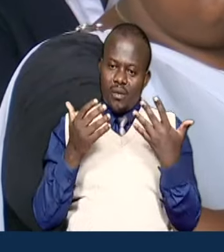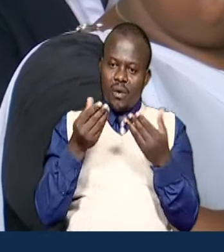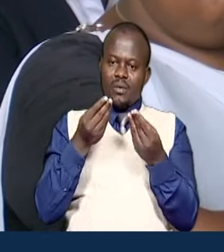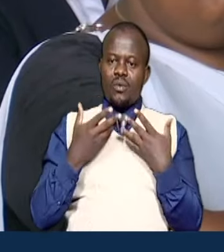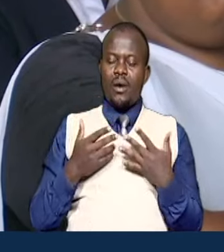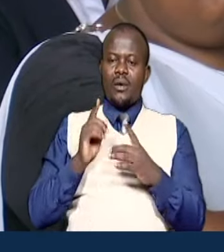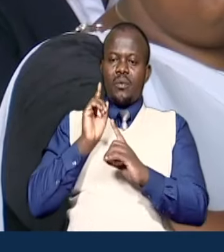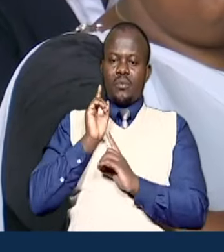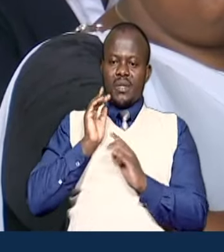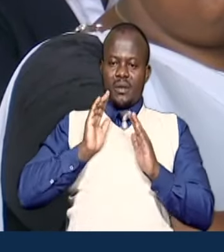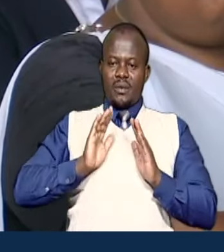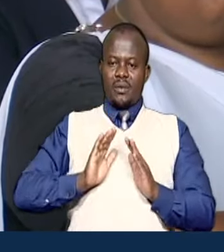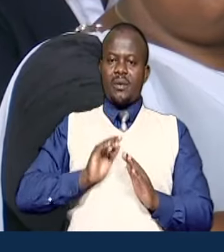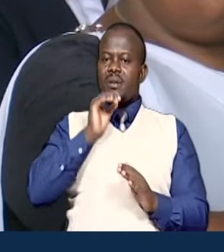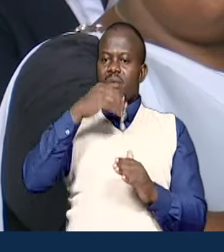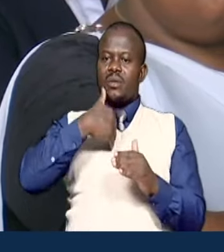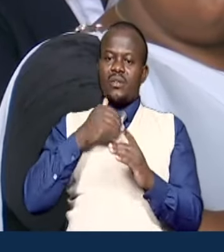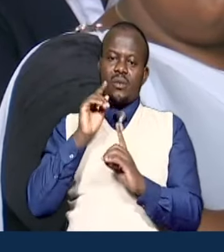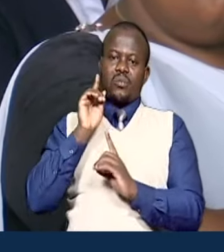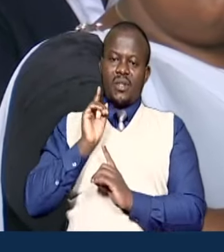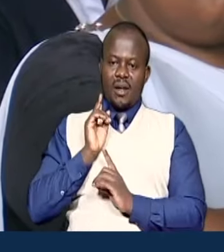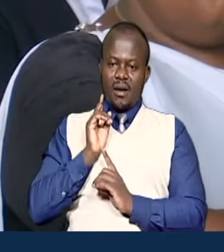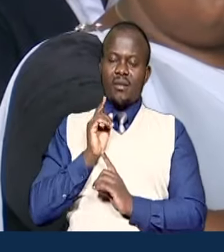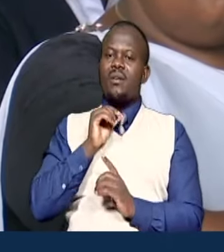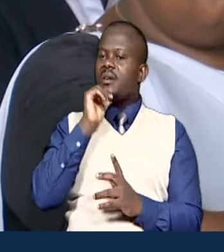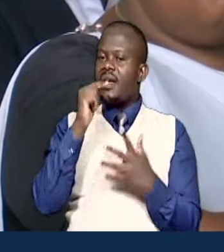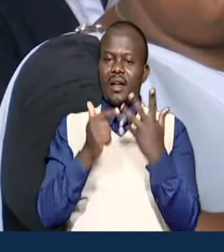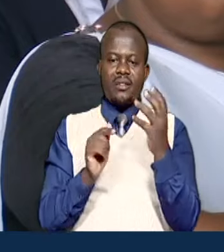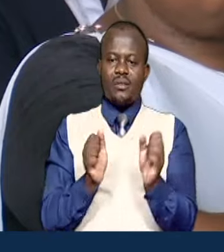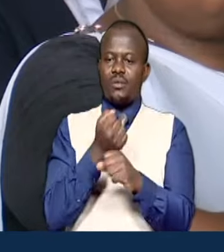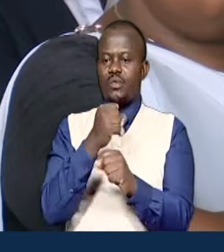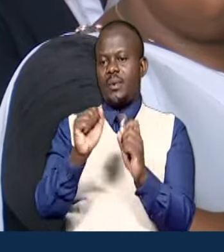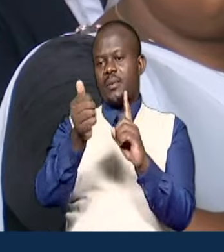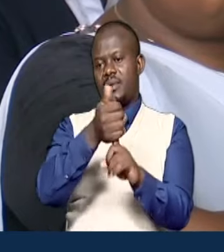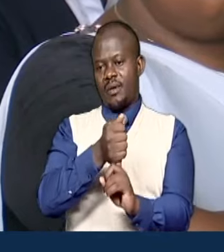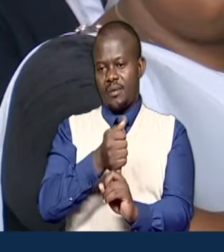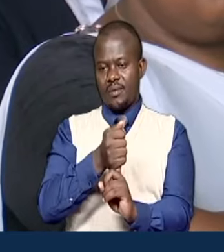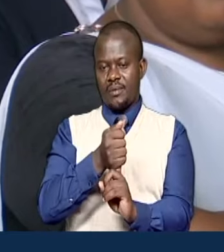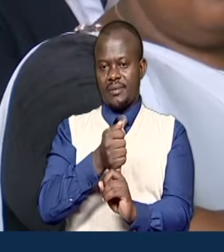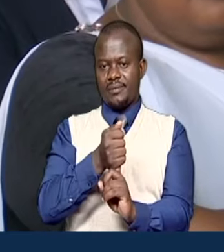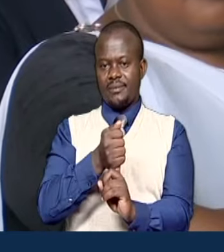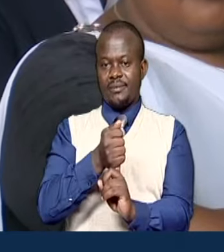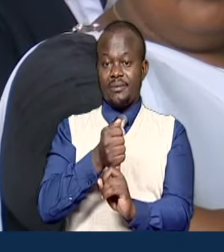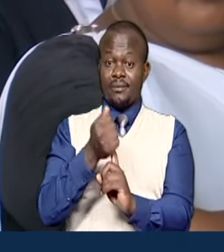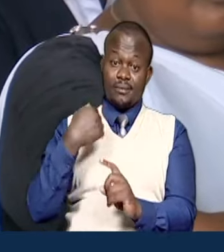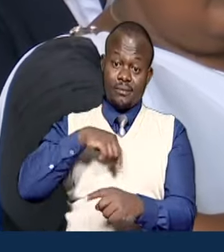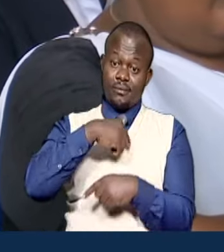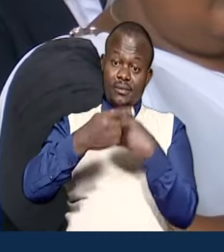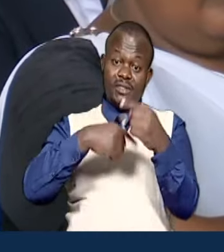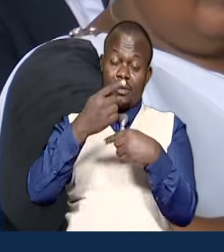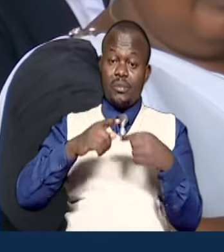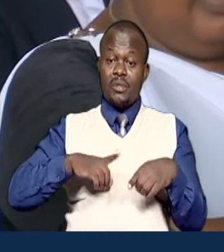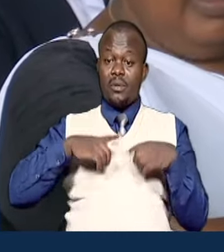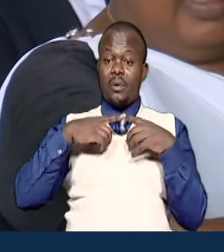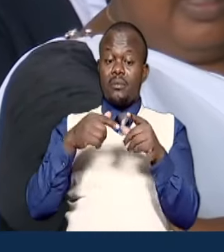Waduhaye umutekano, tudafite umutekano nta n'icyo twageraho. Ubwo twakomeje kubaho